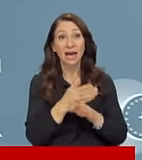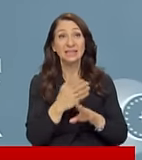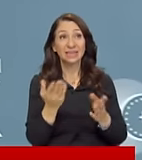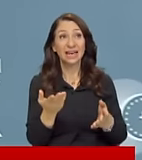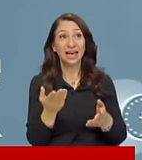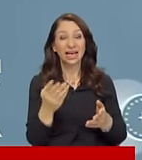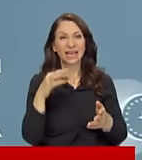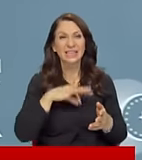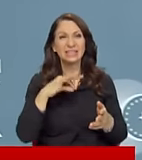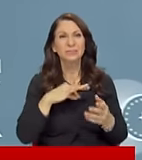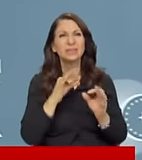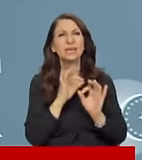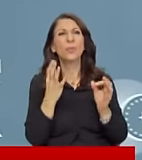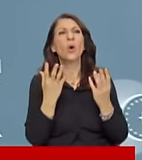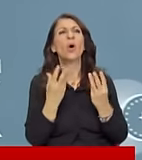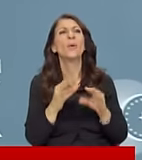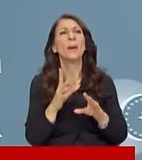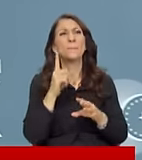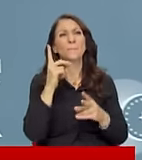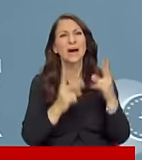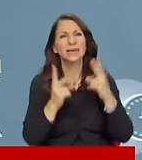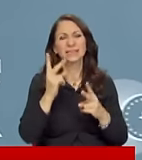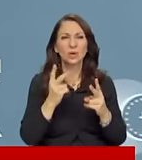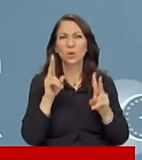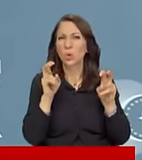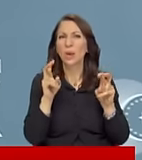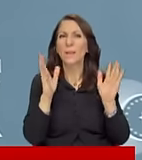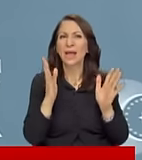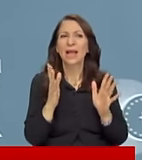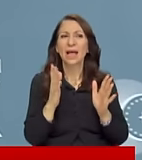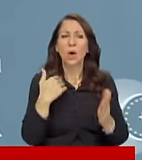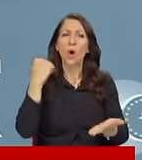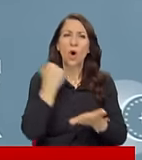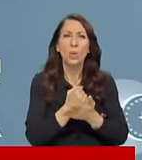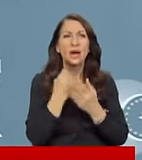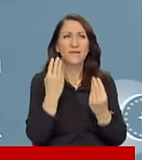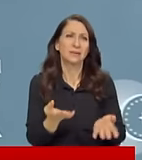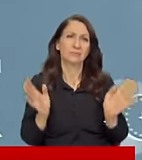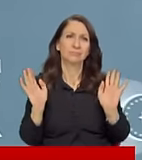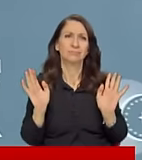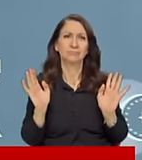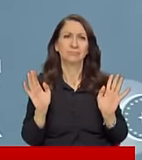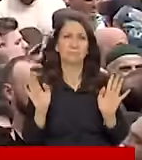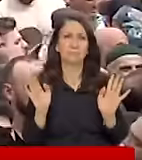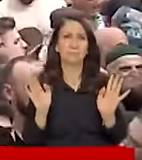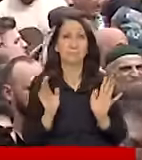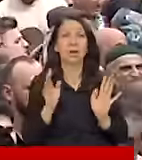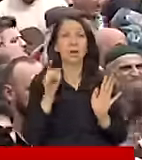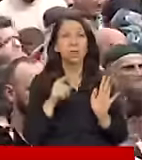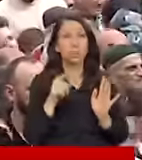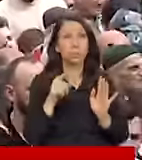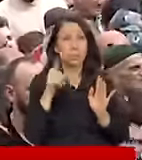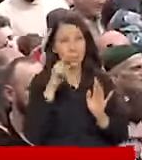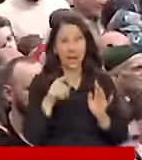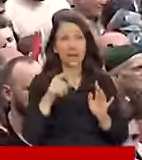aslında içimize sinmeyen bir takım hususları bile hayata geçirmekten kaçınmadık. Bu